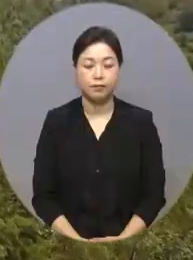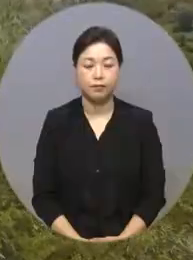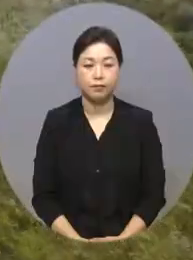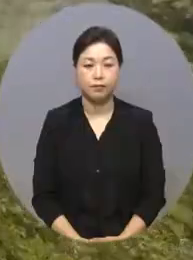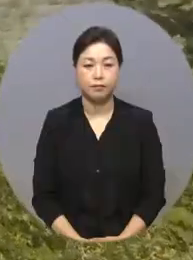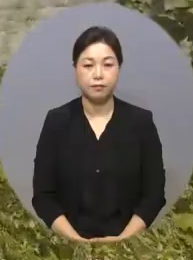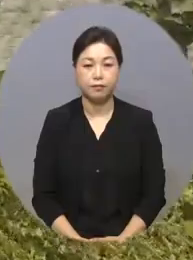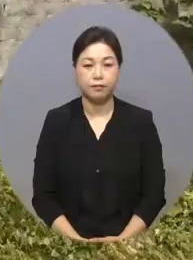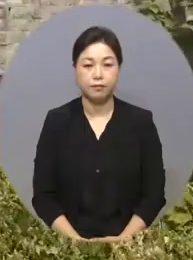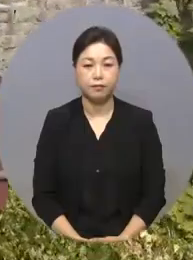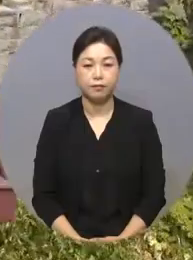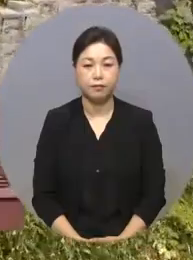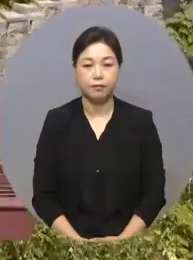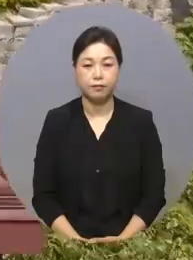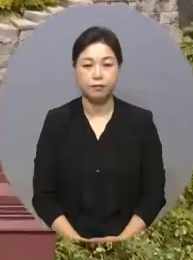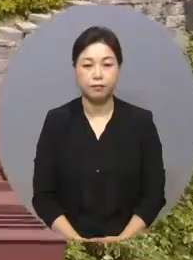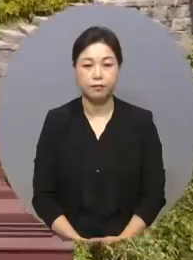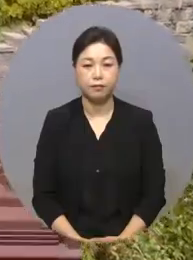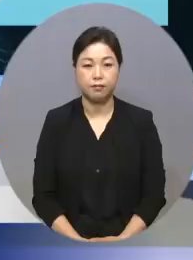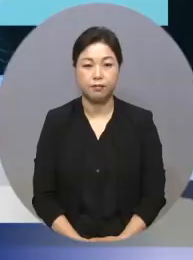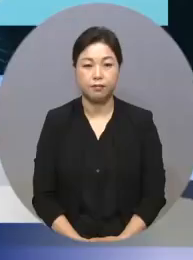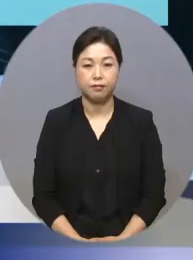복지TV 뉴스 문경아입니다.